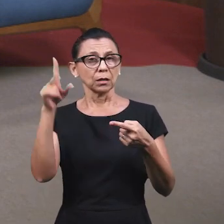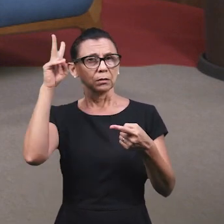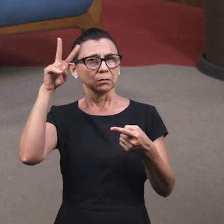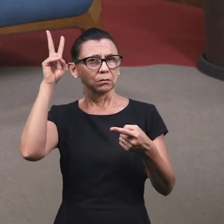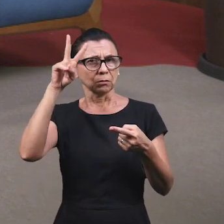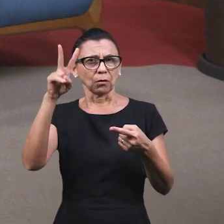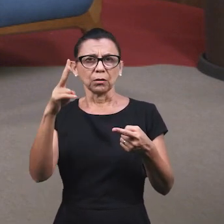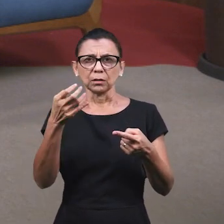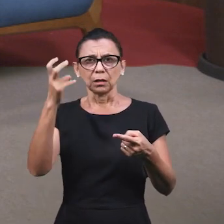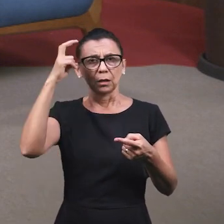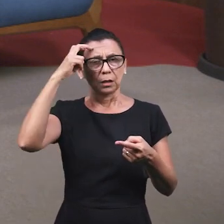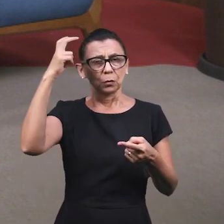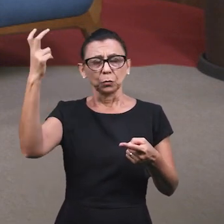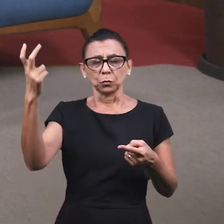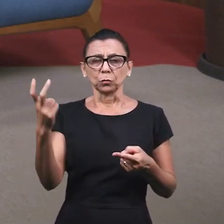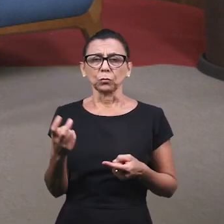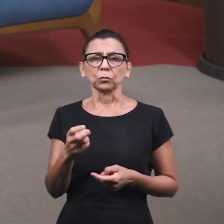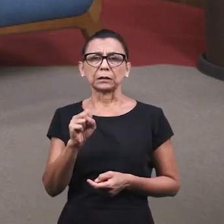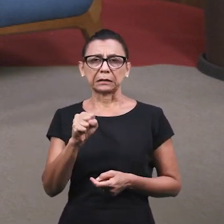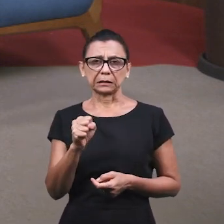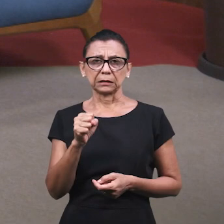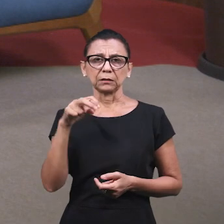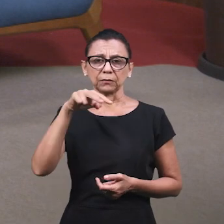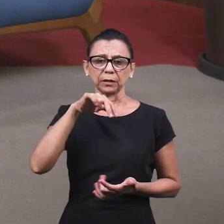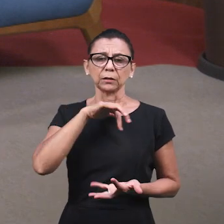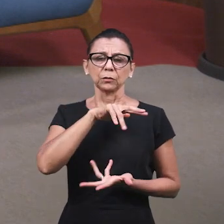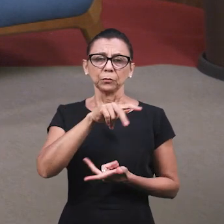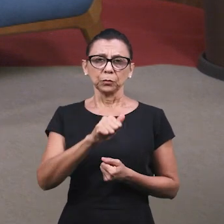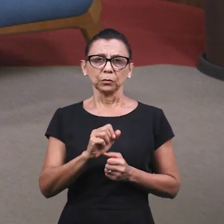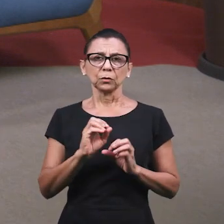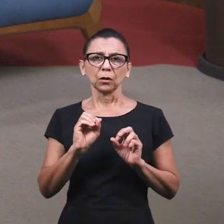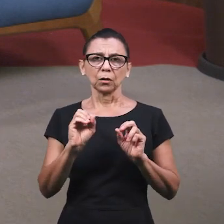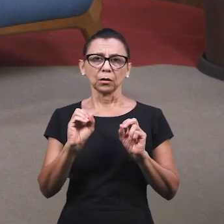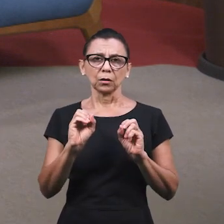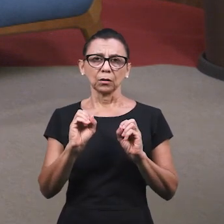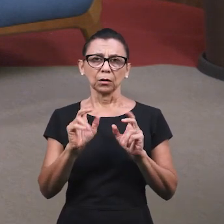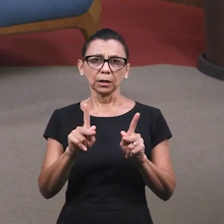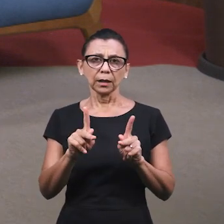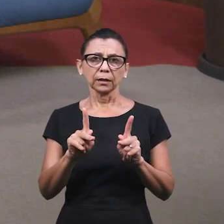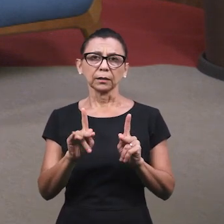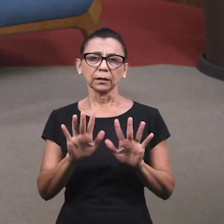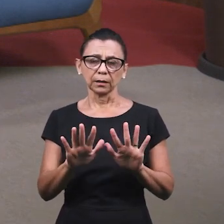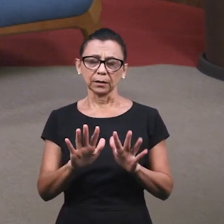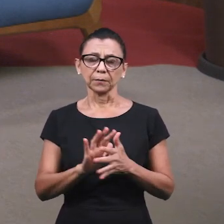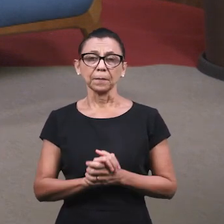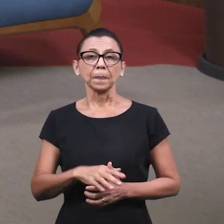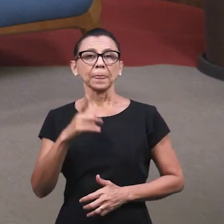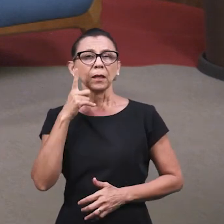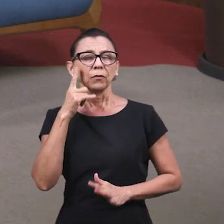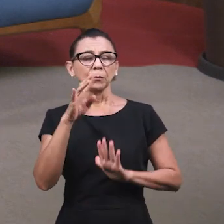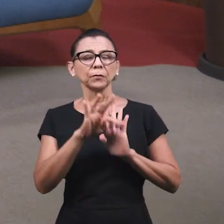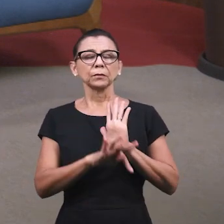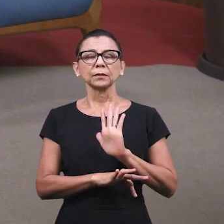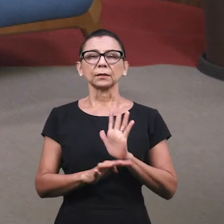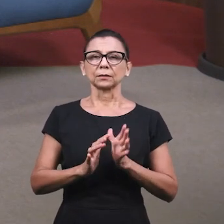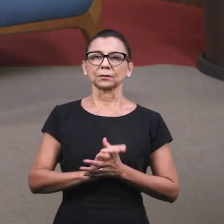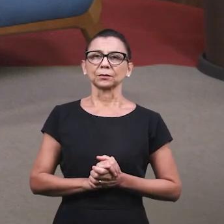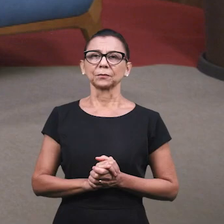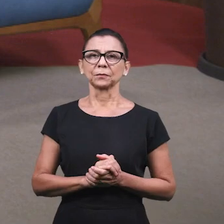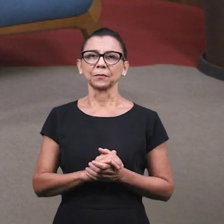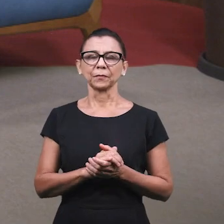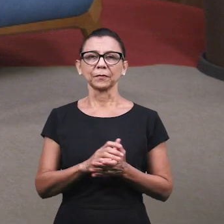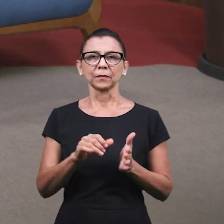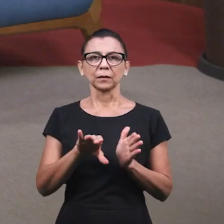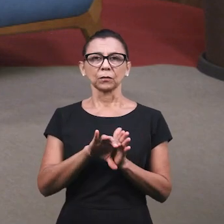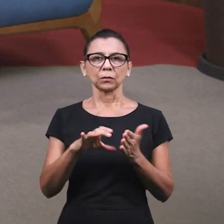lire ce que Jésus a vécu ici sur la terre, qui a fait. Nous allons lire un texte pour aligner